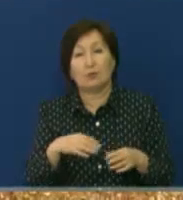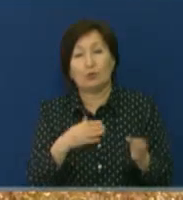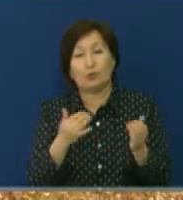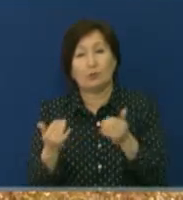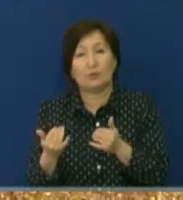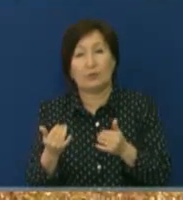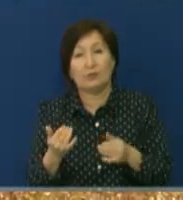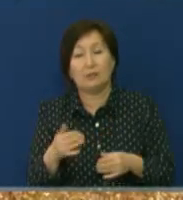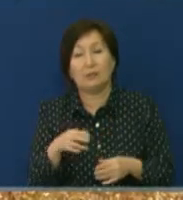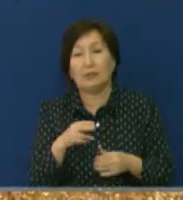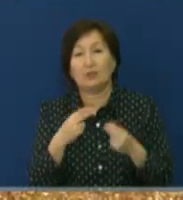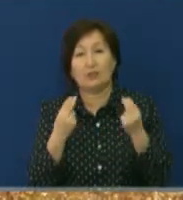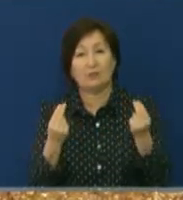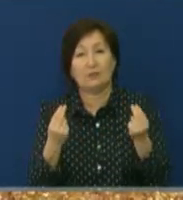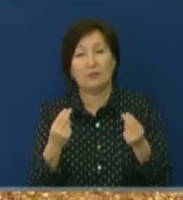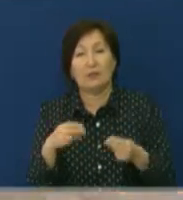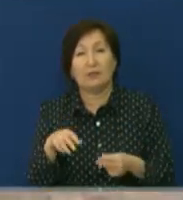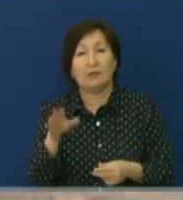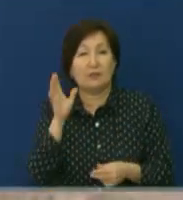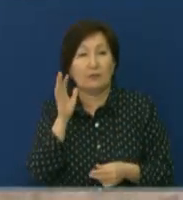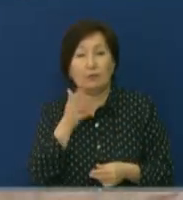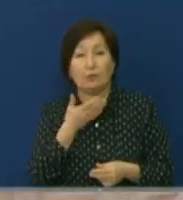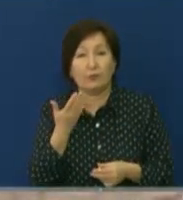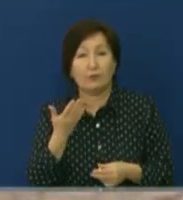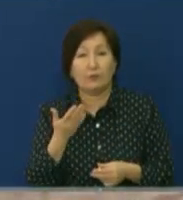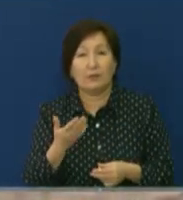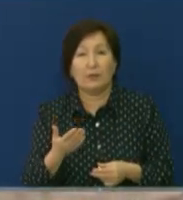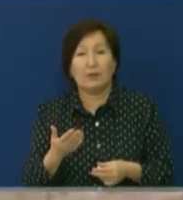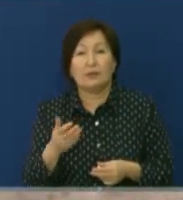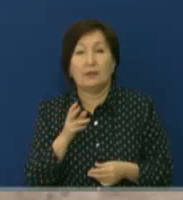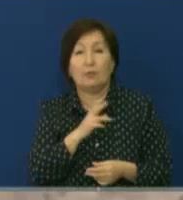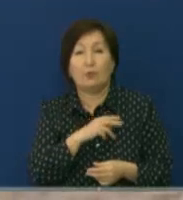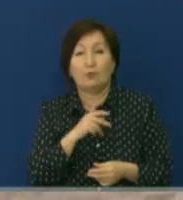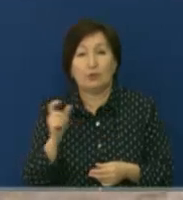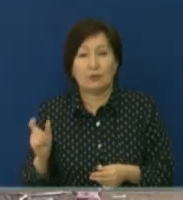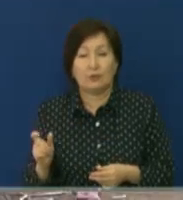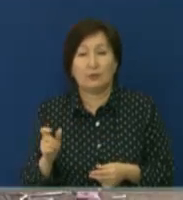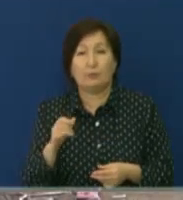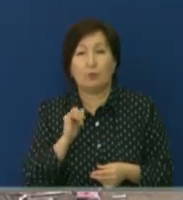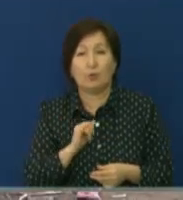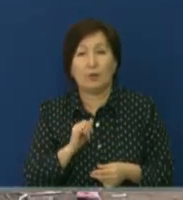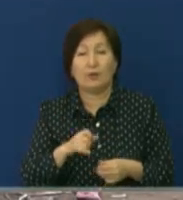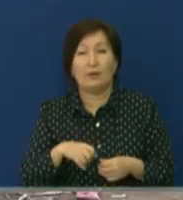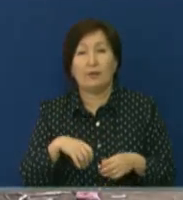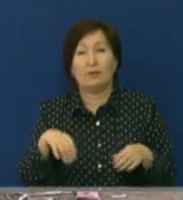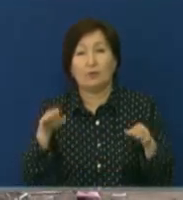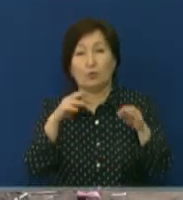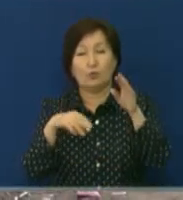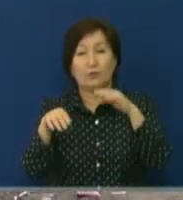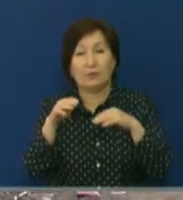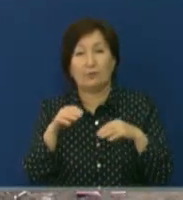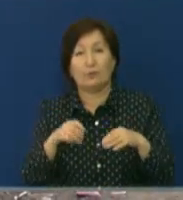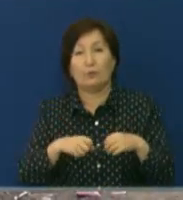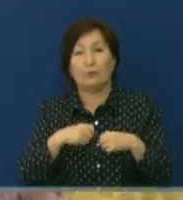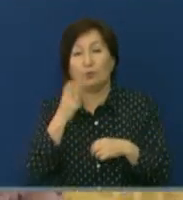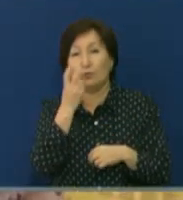нерегулярно при вывозе бытовых отходов рабочие как попало грузят его в машины из-за чего мусор разлетается по всей